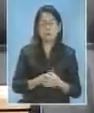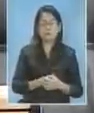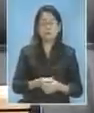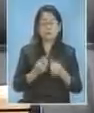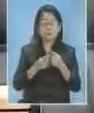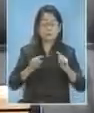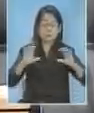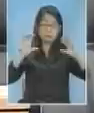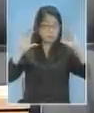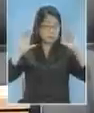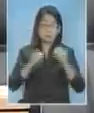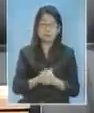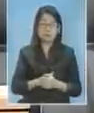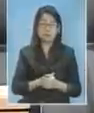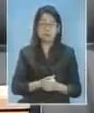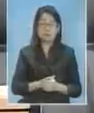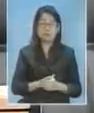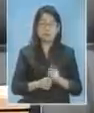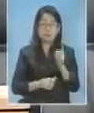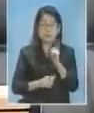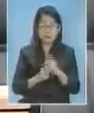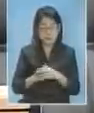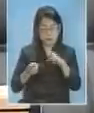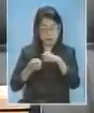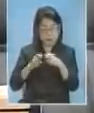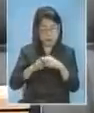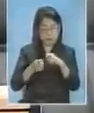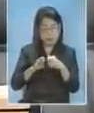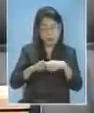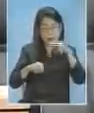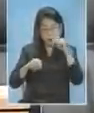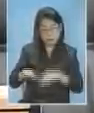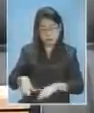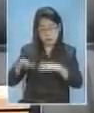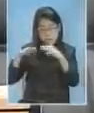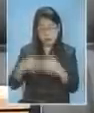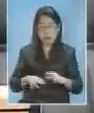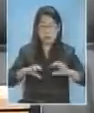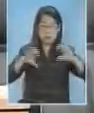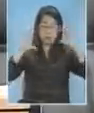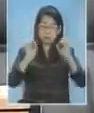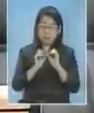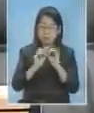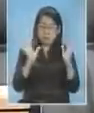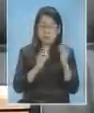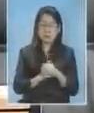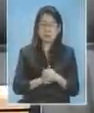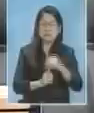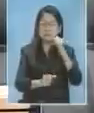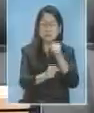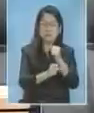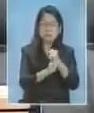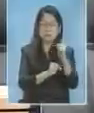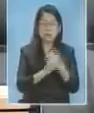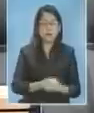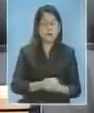แต่รัฐบาลไม่ได้พิสูจน์ฝีมือในยามที่ต้องเผชิญกับปัญหาวิกฤตการดังกล่าวไม่ว่าจะเป็นเรื่องของการ